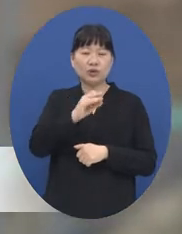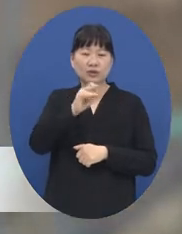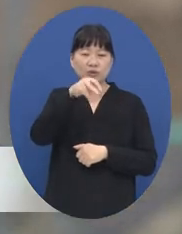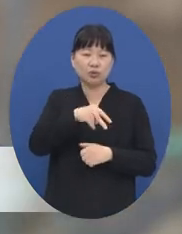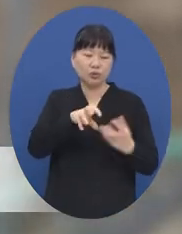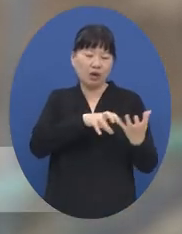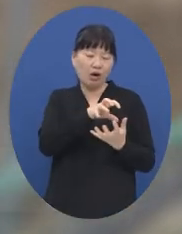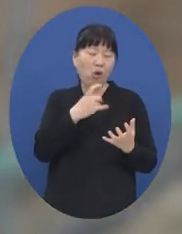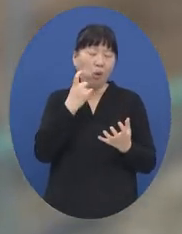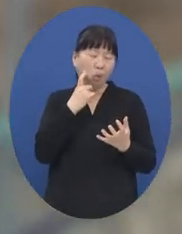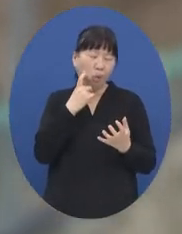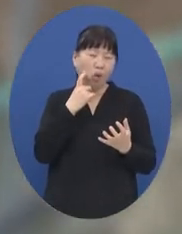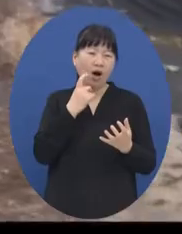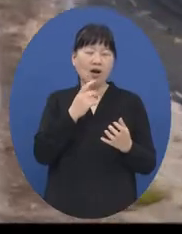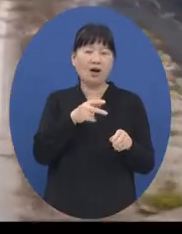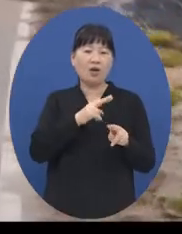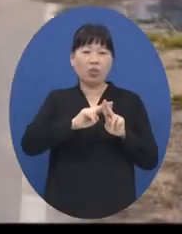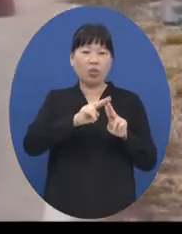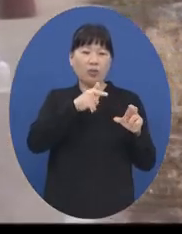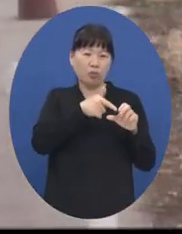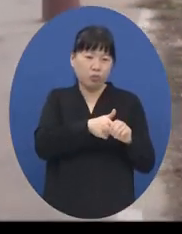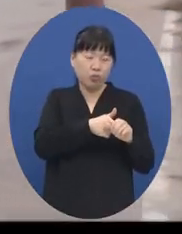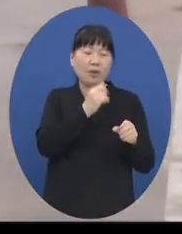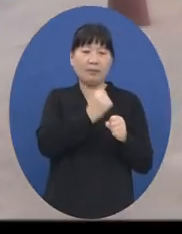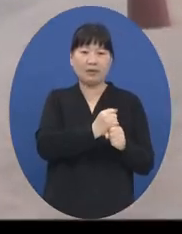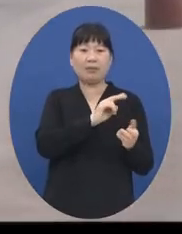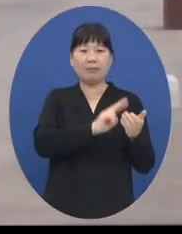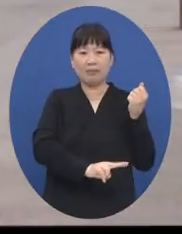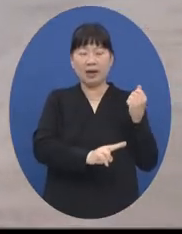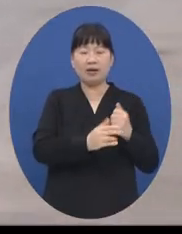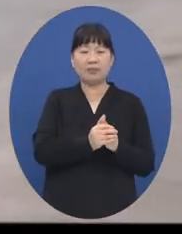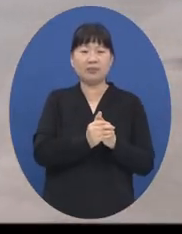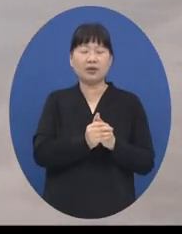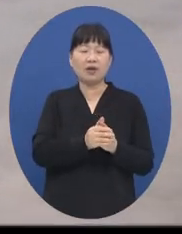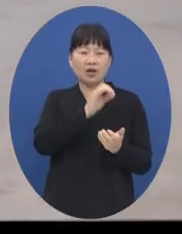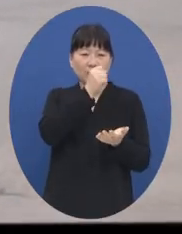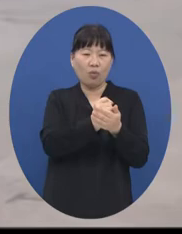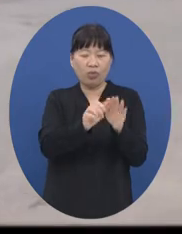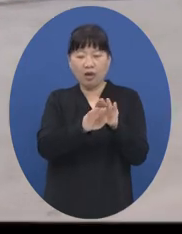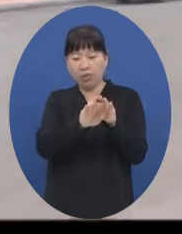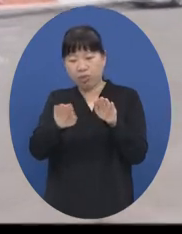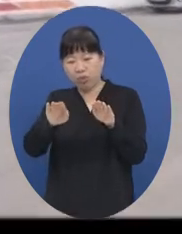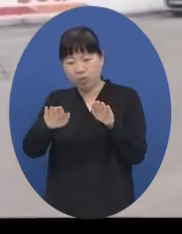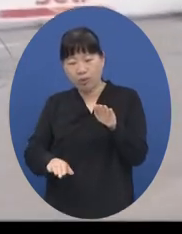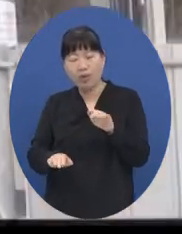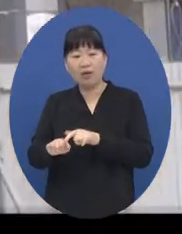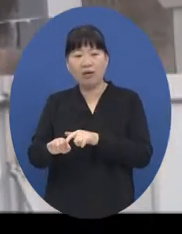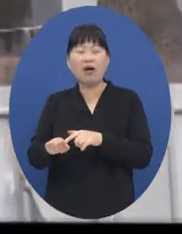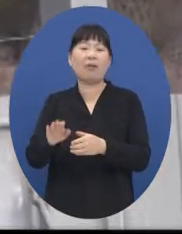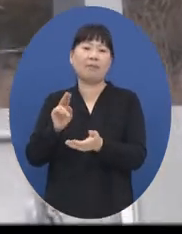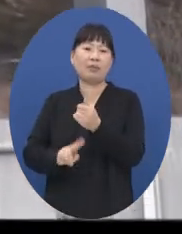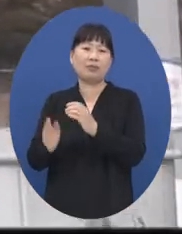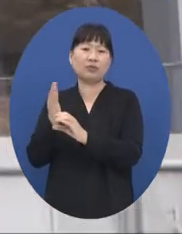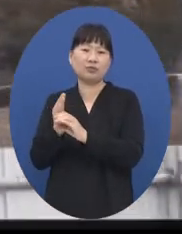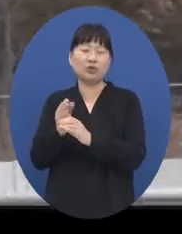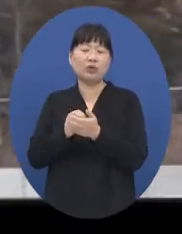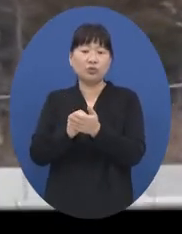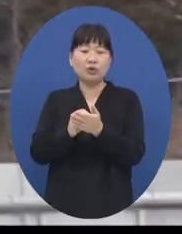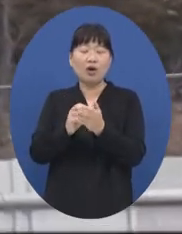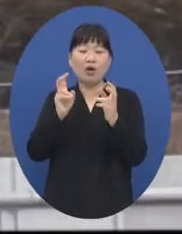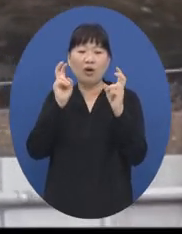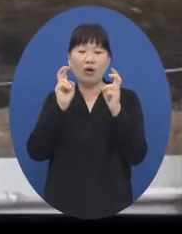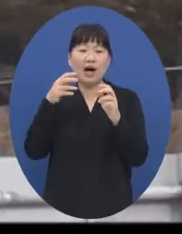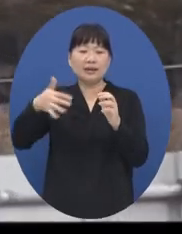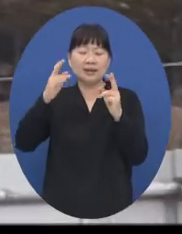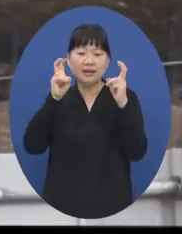가짜 석유를 만들어 판매했습니다. 이외에도 품질 기준에 미치지 못하는 부적합 휘발유를 판매하거나 미등록업자와